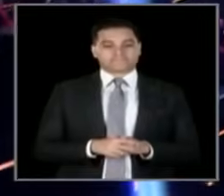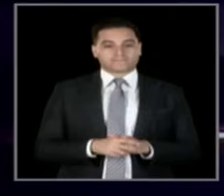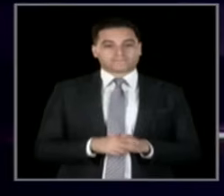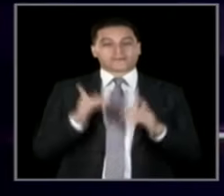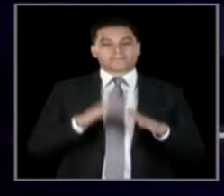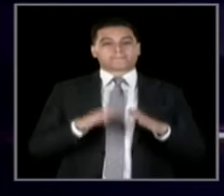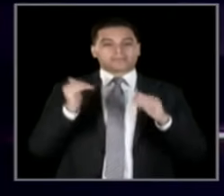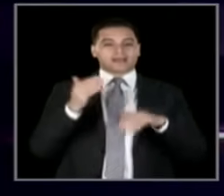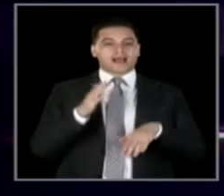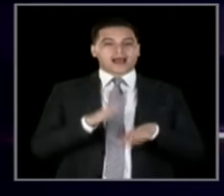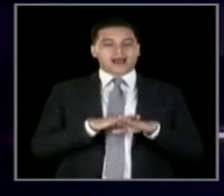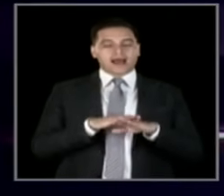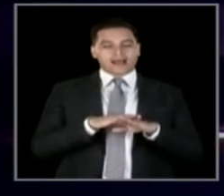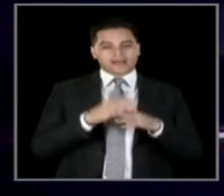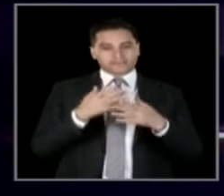استقلت في مارس